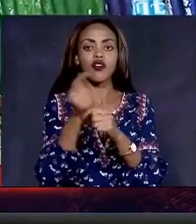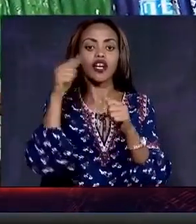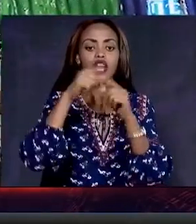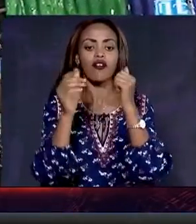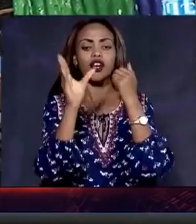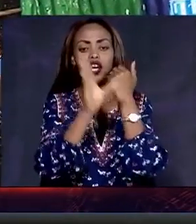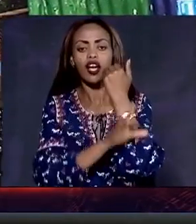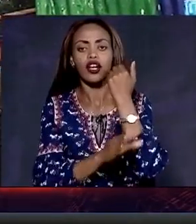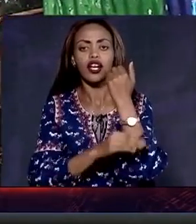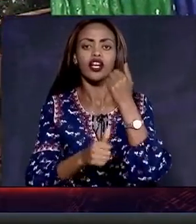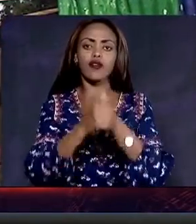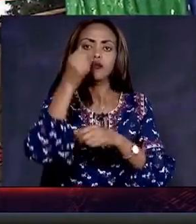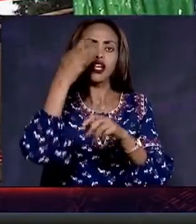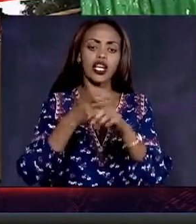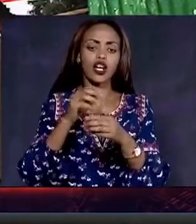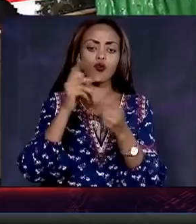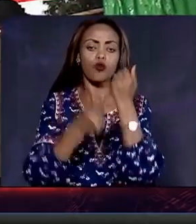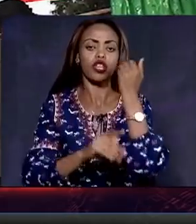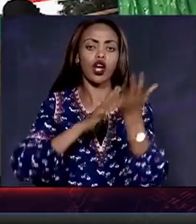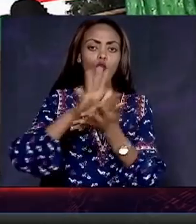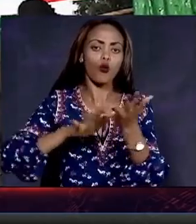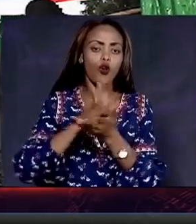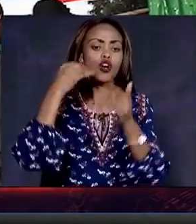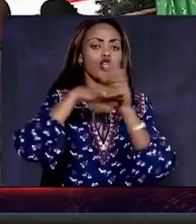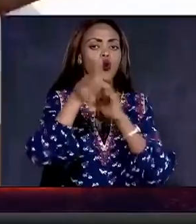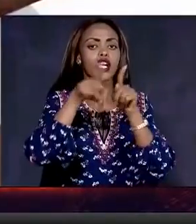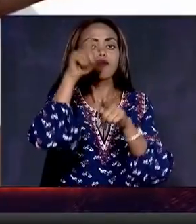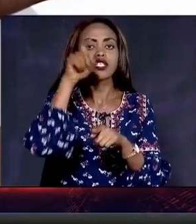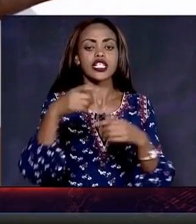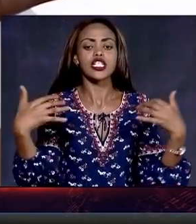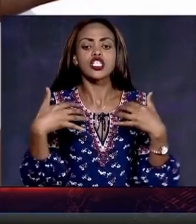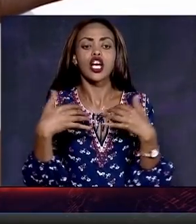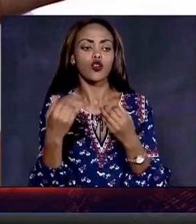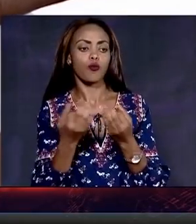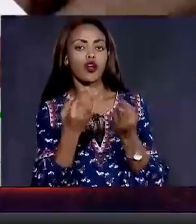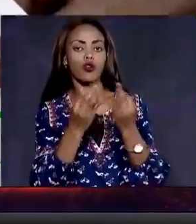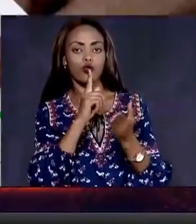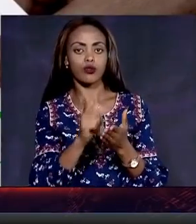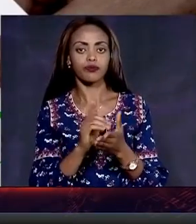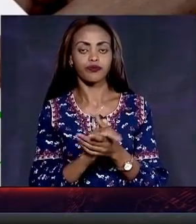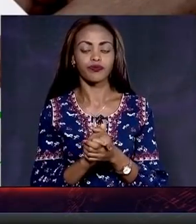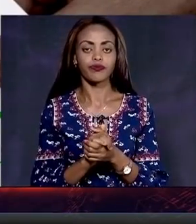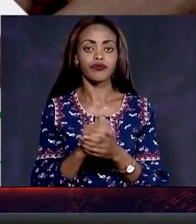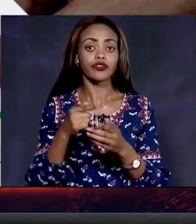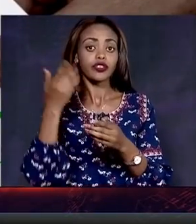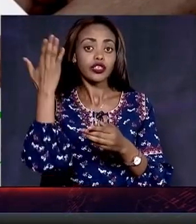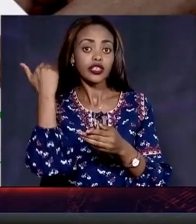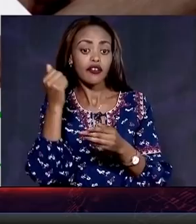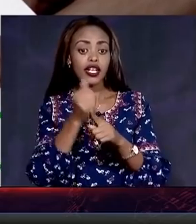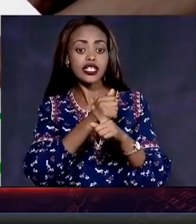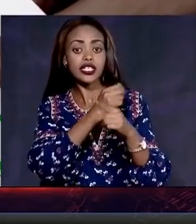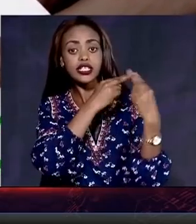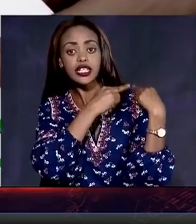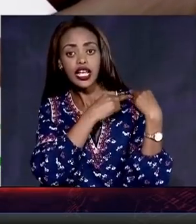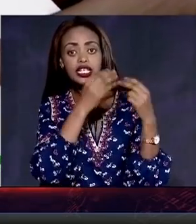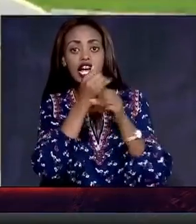ከቢድ ሓደጋን ፖለቲካዊ ቅልውላውን ከእትዋ ከም ዝኽእል እውን ስግኣቶም እናገለጹ እዮም። እቲ ዝነበረ ስልጣን